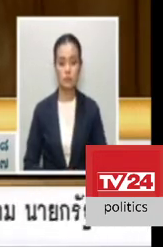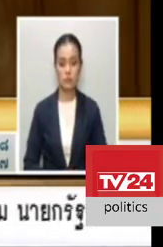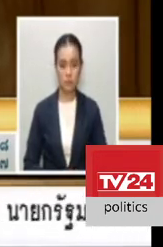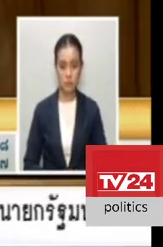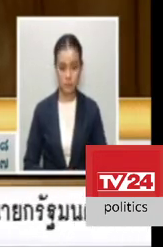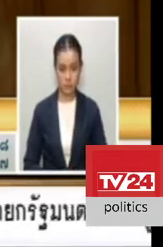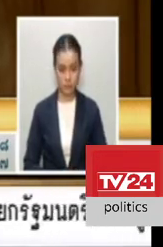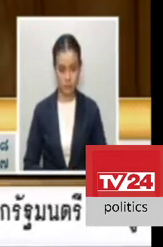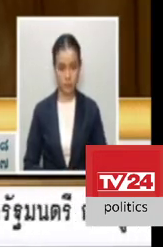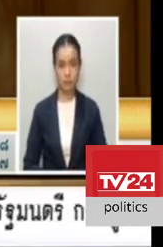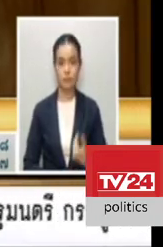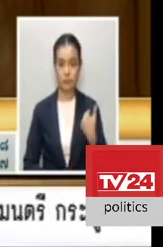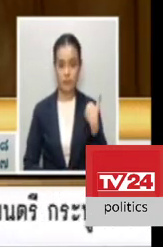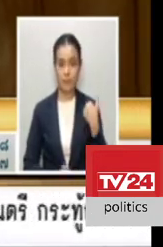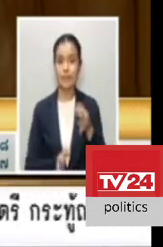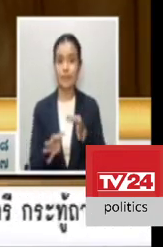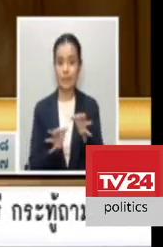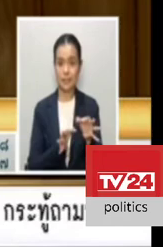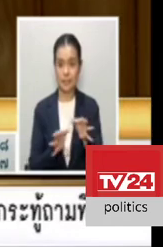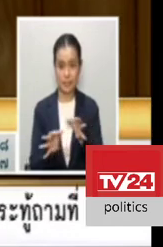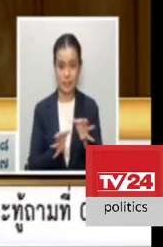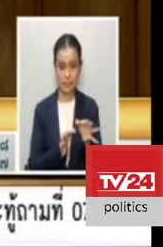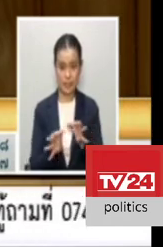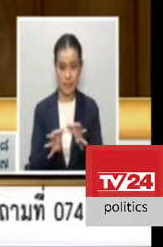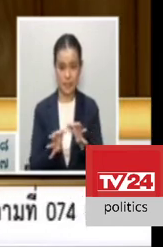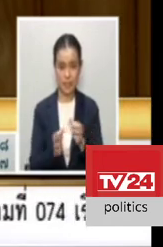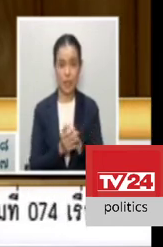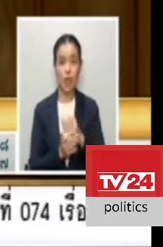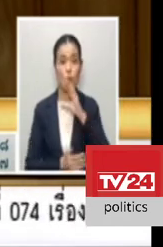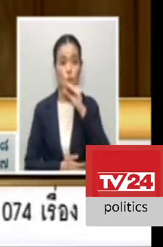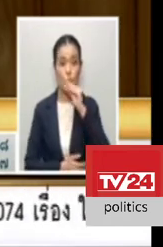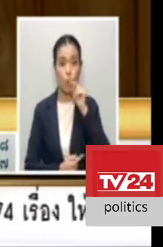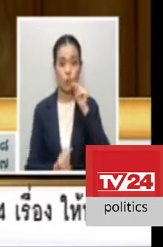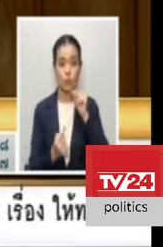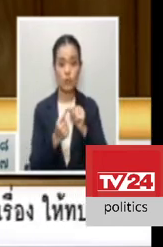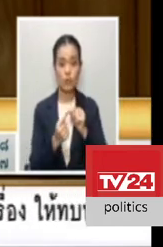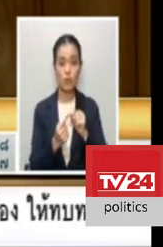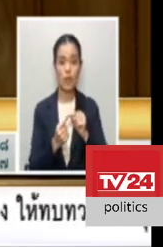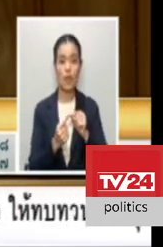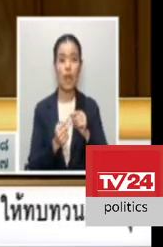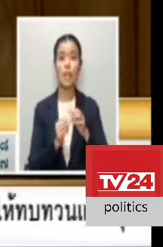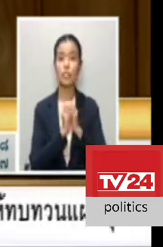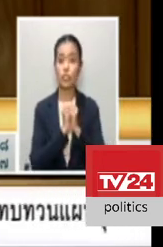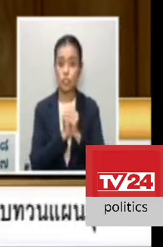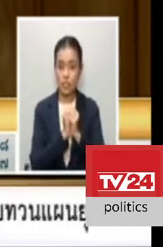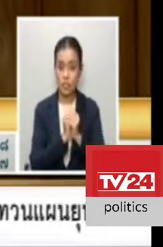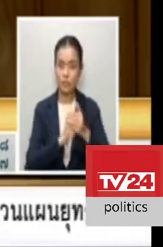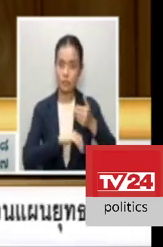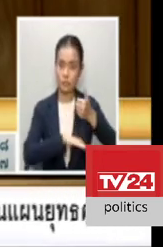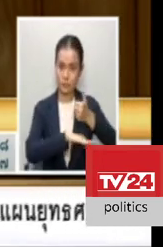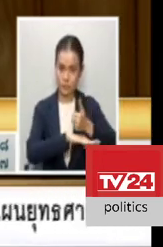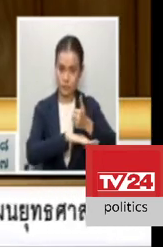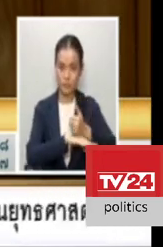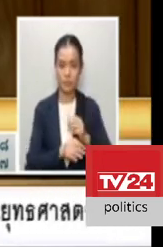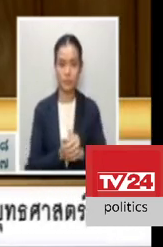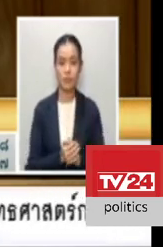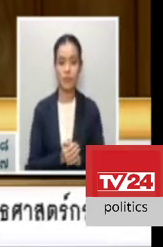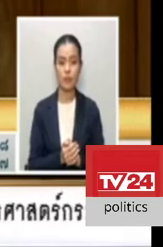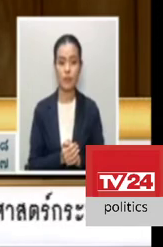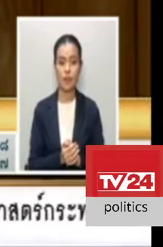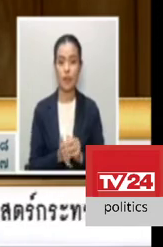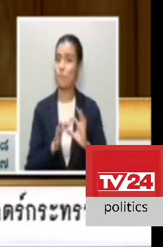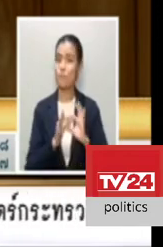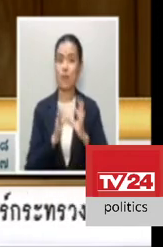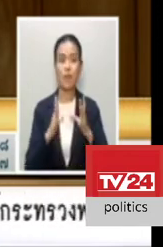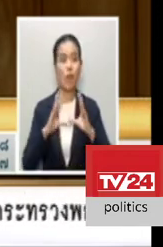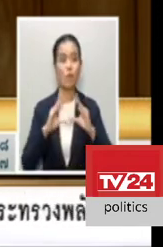สิ่งที่ต้องชี้แจงนะท่านพูดถึงสีจิ้นผิงท่านสีจิ้นผิงท่านไม่เกี่ยวข้องกับ